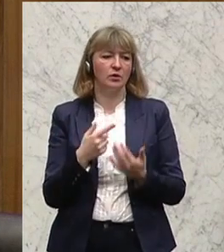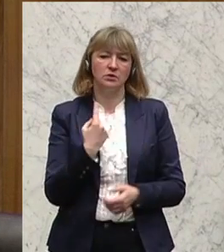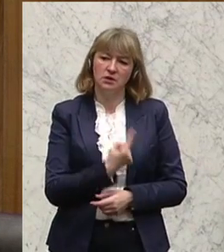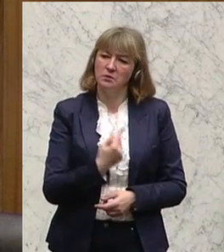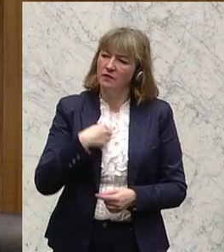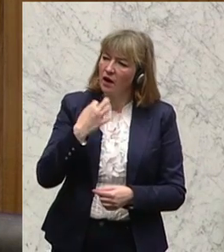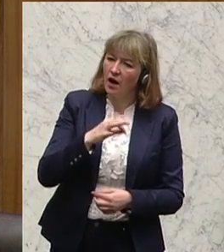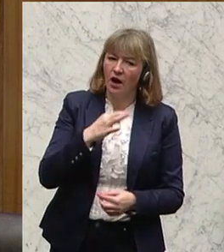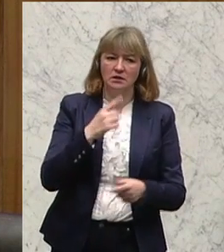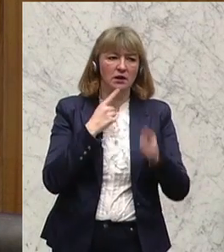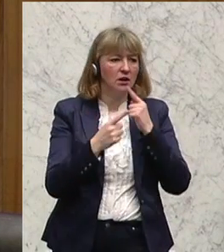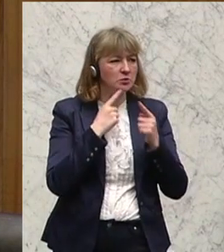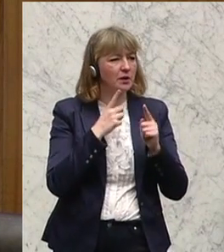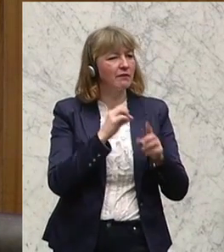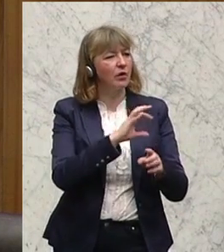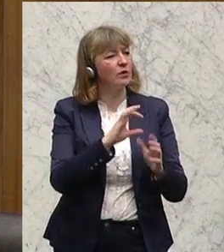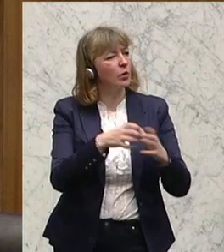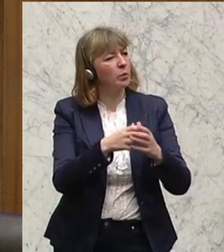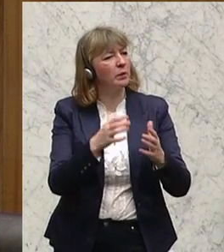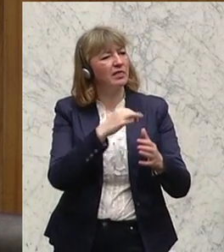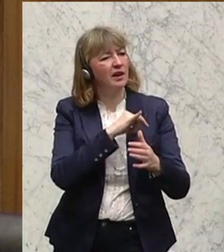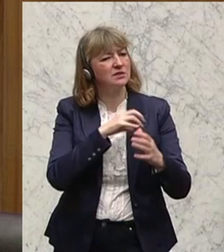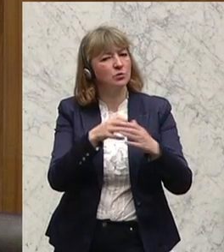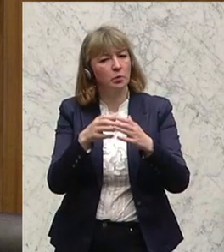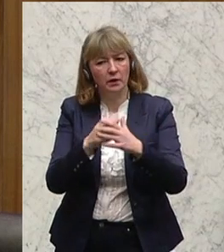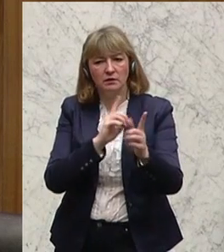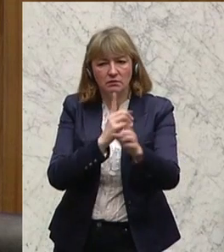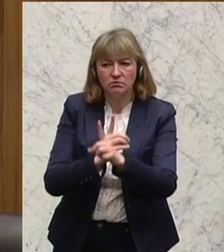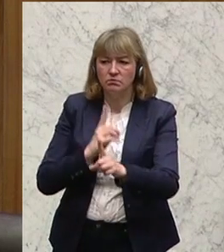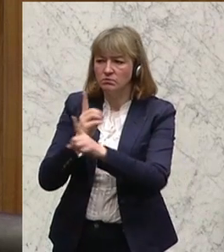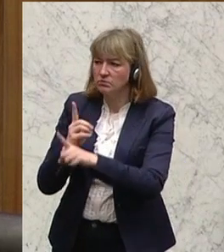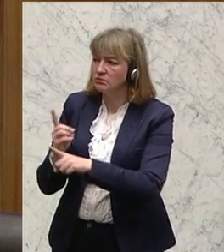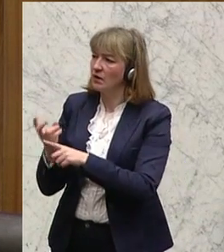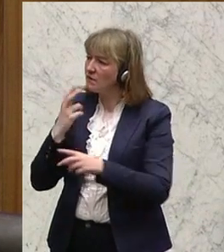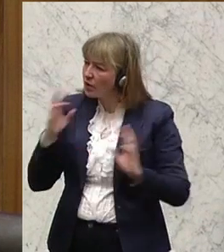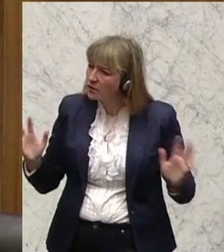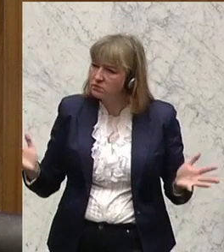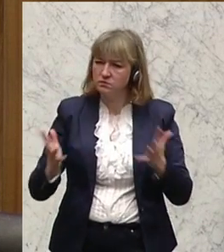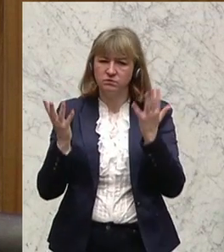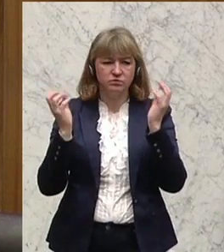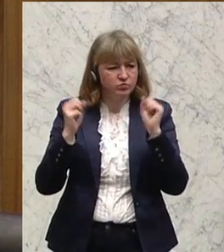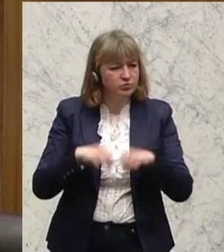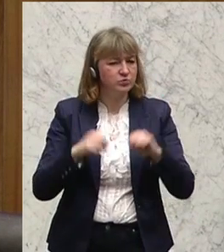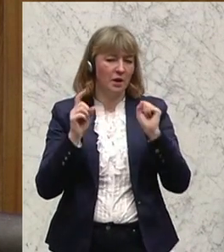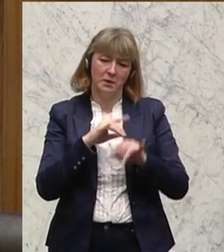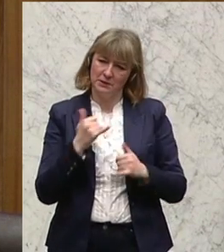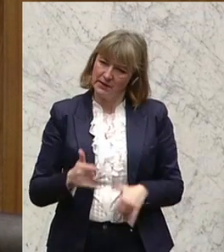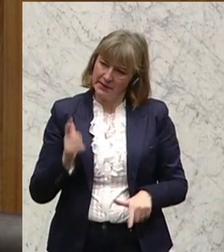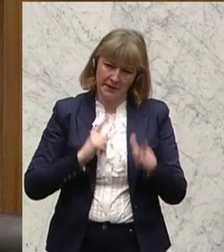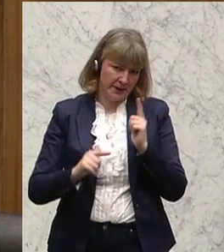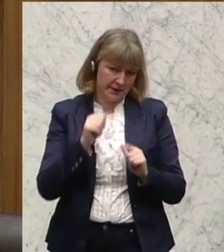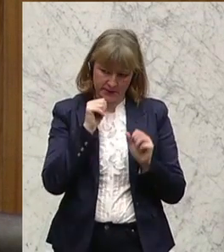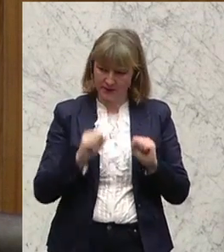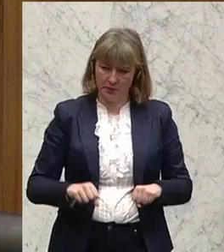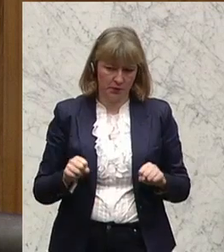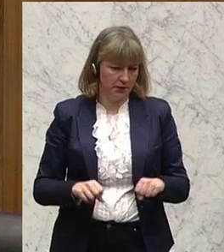auch in Einzelgesprächen mit den Interessensgruppen hier einfach den Konsens zu fördern. Es war bisher nicht möglich,